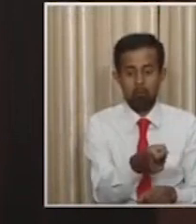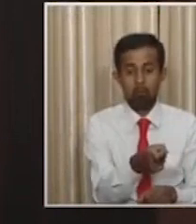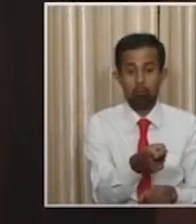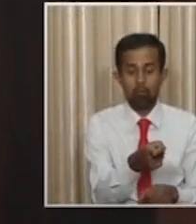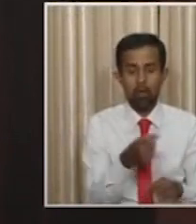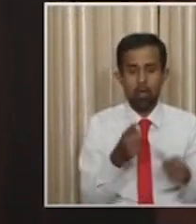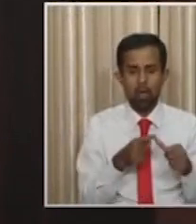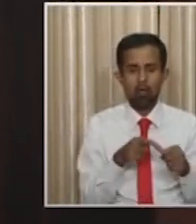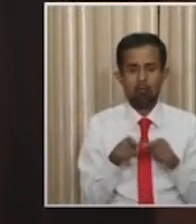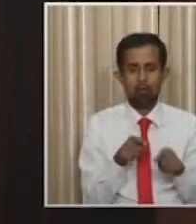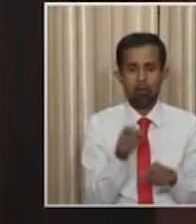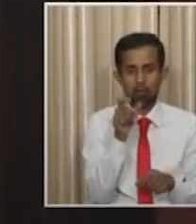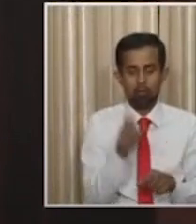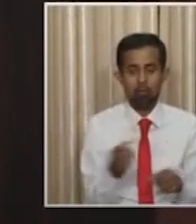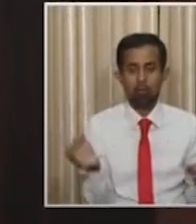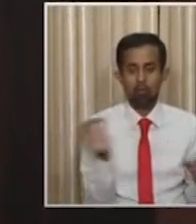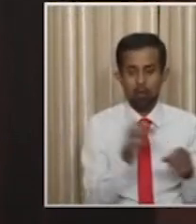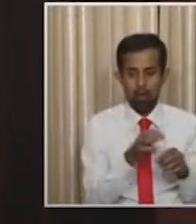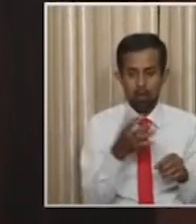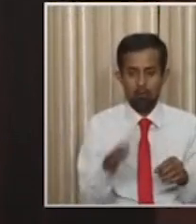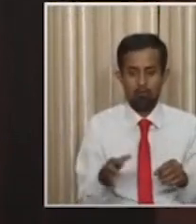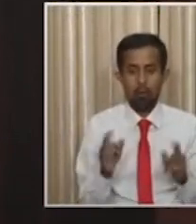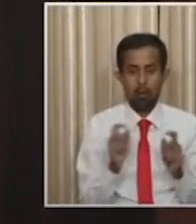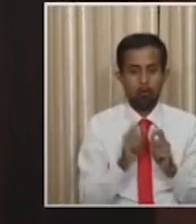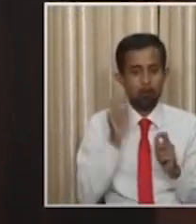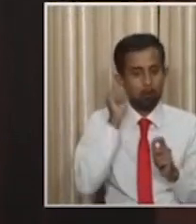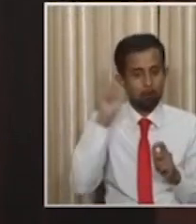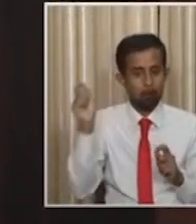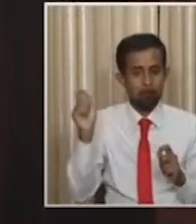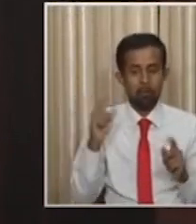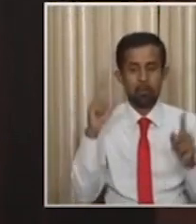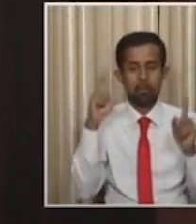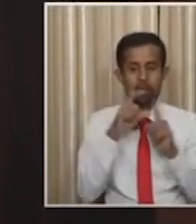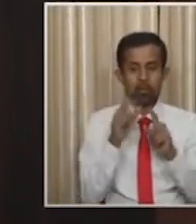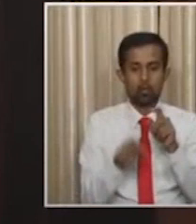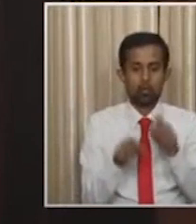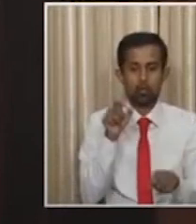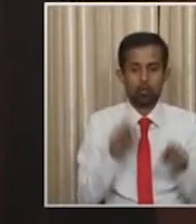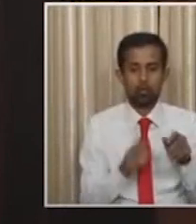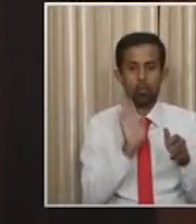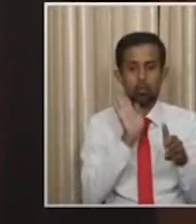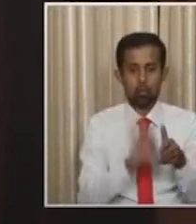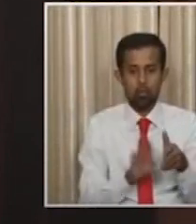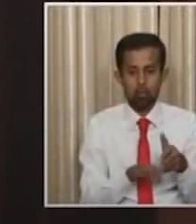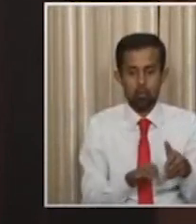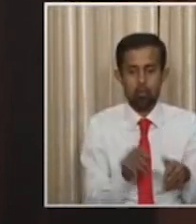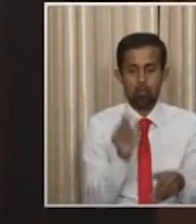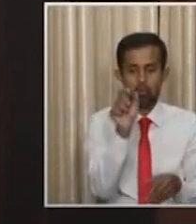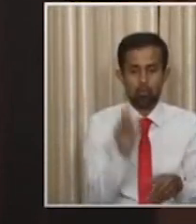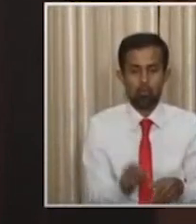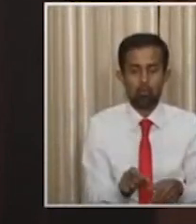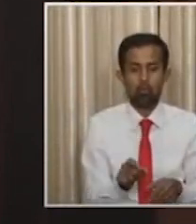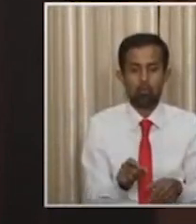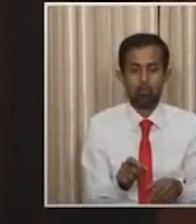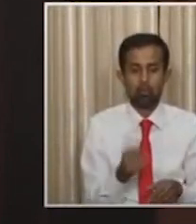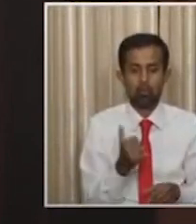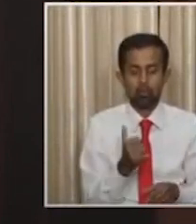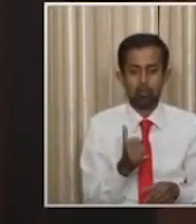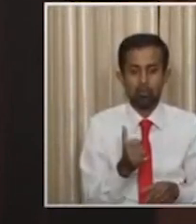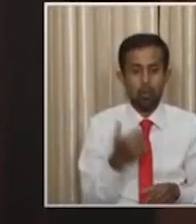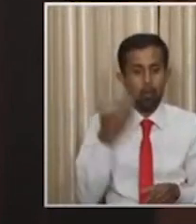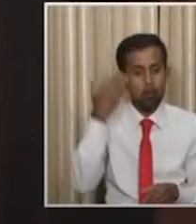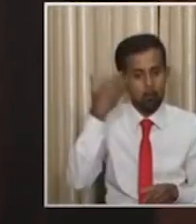சுட்டு தள்ளினீர்கள். மட்டக்களப்பிலே மக்களால் புறக்கணிக்கப்பட்ட ஒருவர் ஏதோ ஒரு விதத்திலே மரணித்தார் என்பதற்காக குரல்